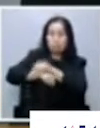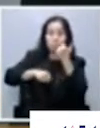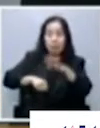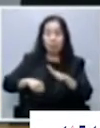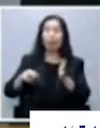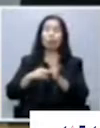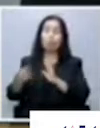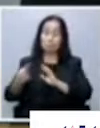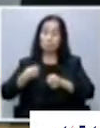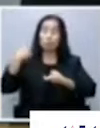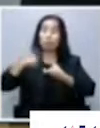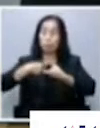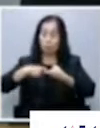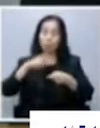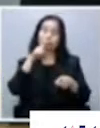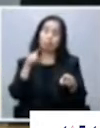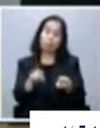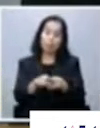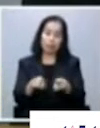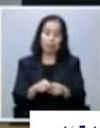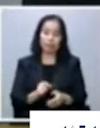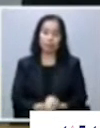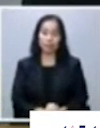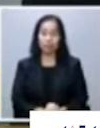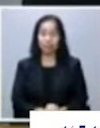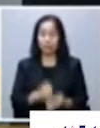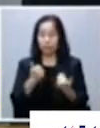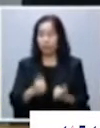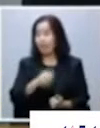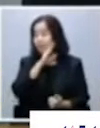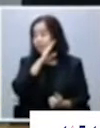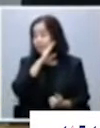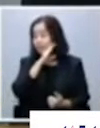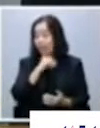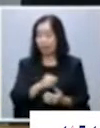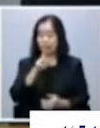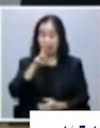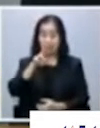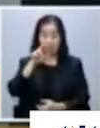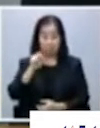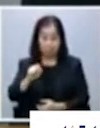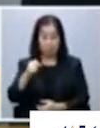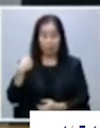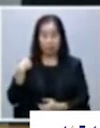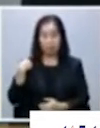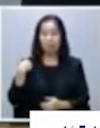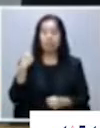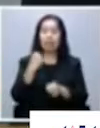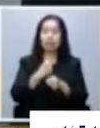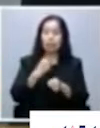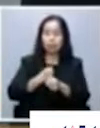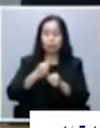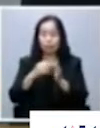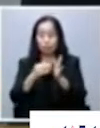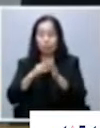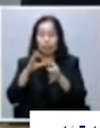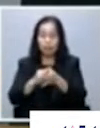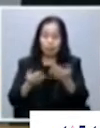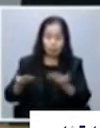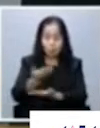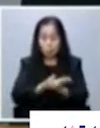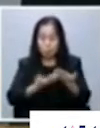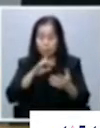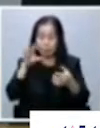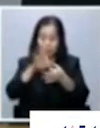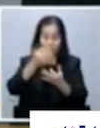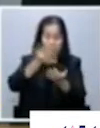กันวันนี้เนี่ยถ้าสภาไม่ได้ติดภารกิจงบประมาณผมเชื่อเลยว่าต้องมีเพื่อนสมาชิกเนี่ยกระทู้ถามสดด้วย